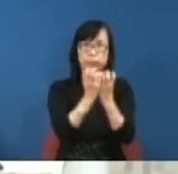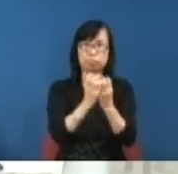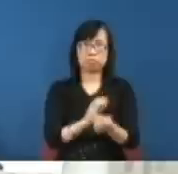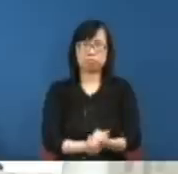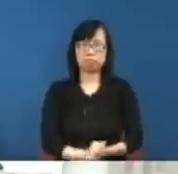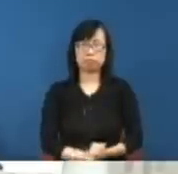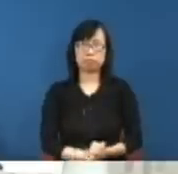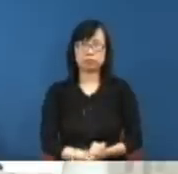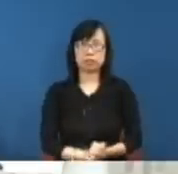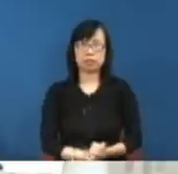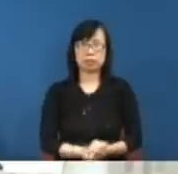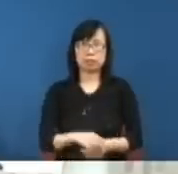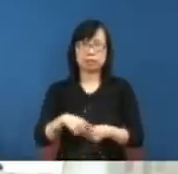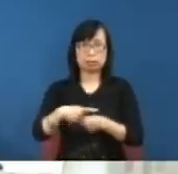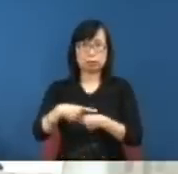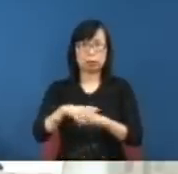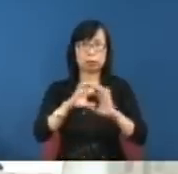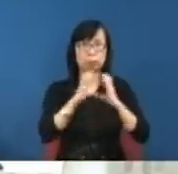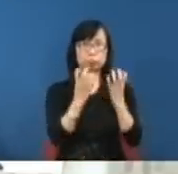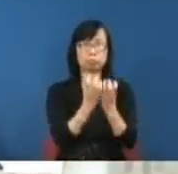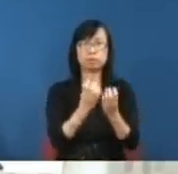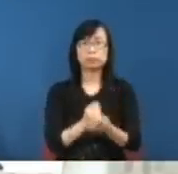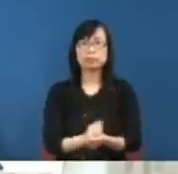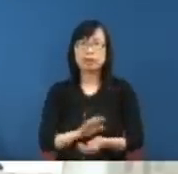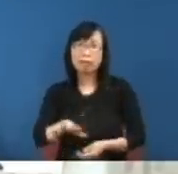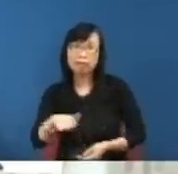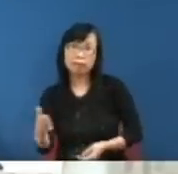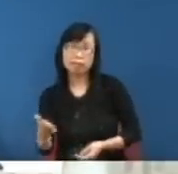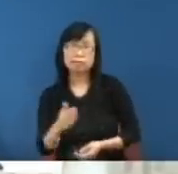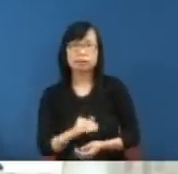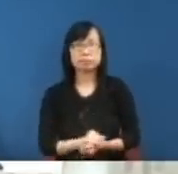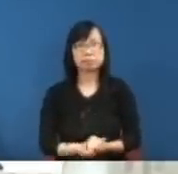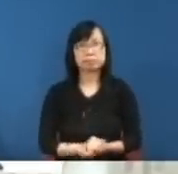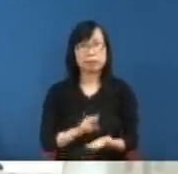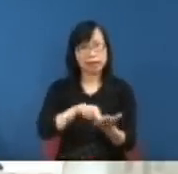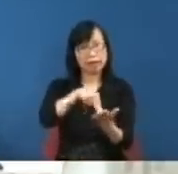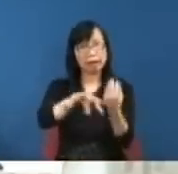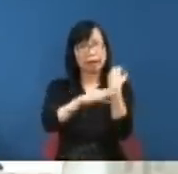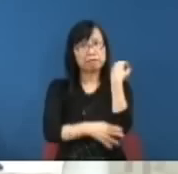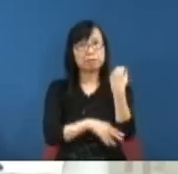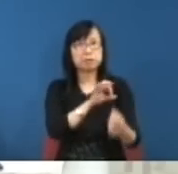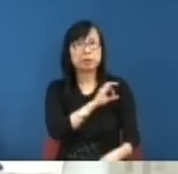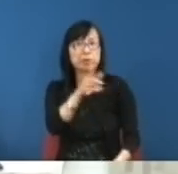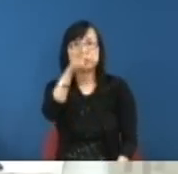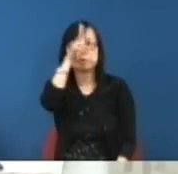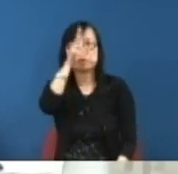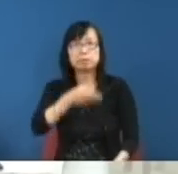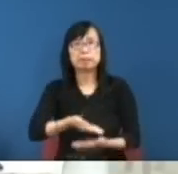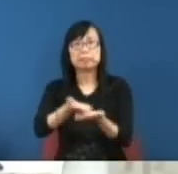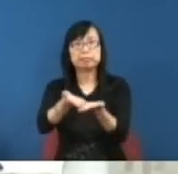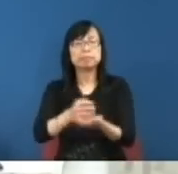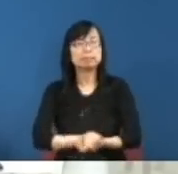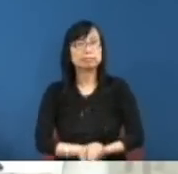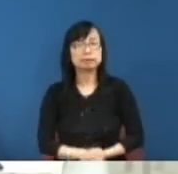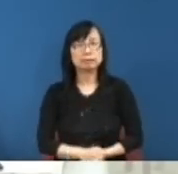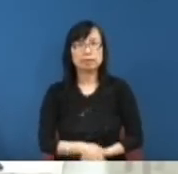立其中一個團體啊，喂！但係嗰個立法會又係政府施捨嘅，起俾你嘅。